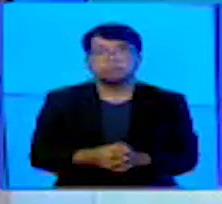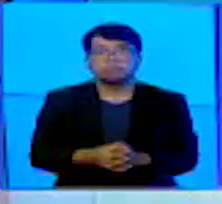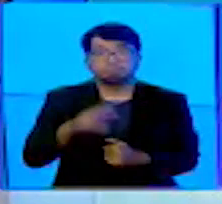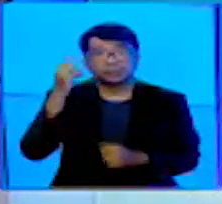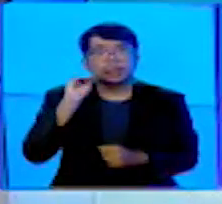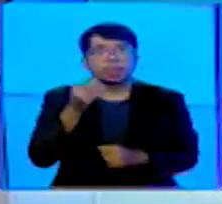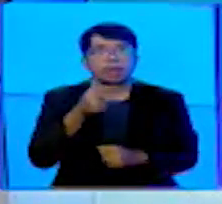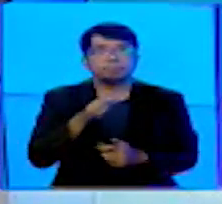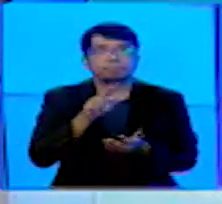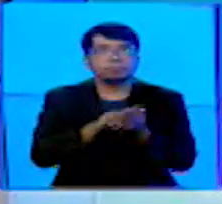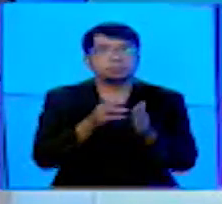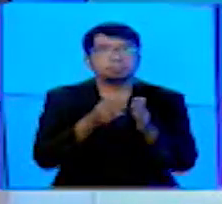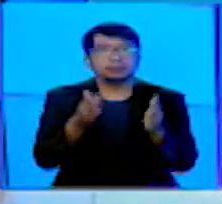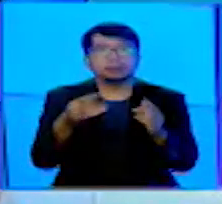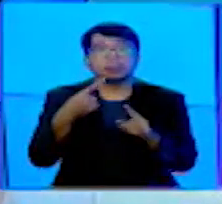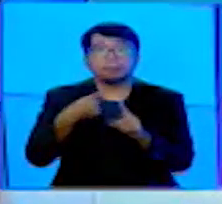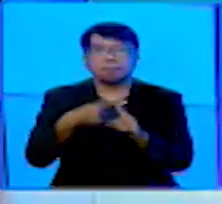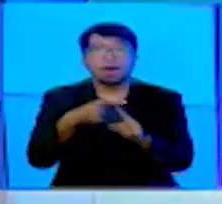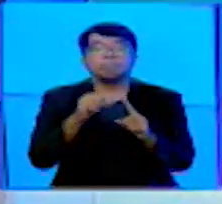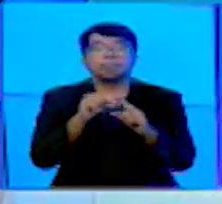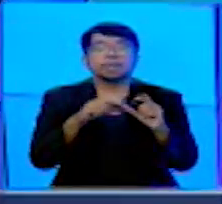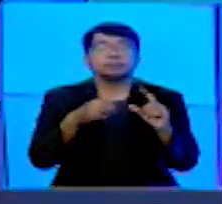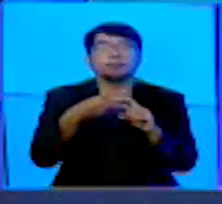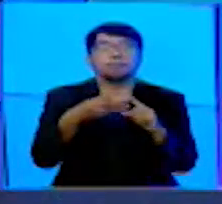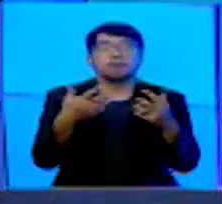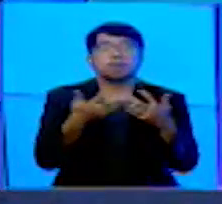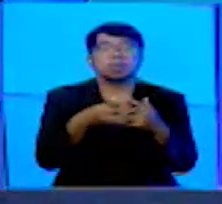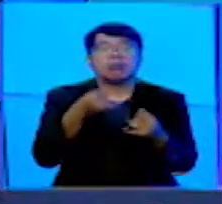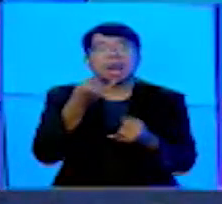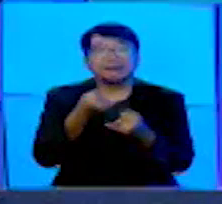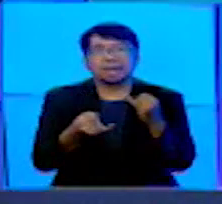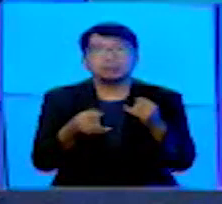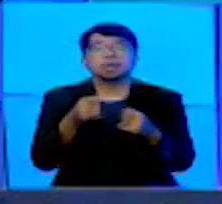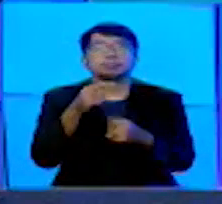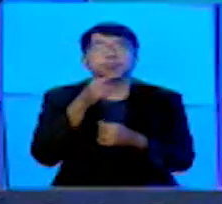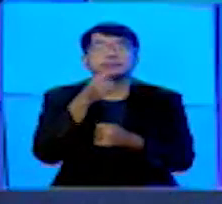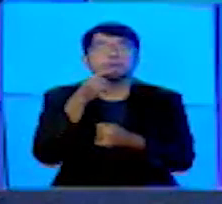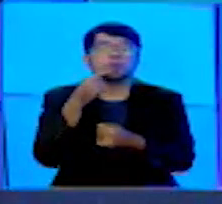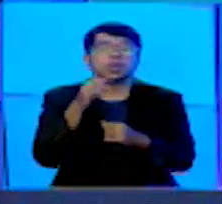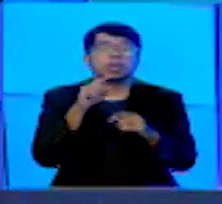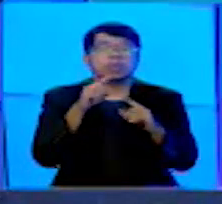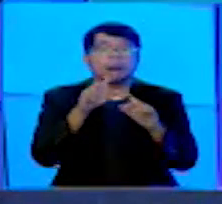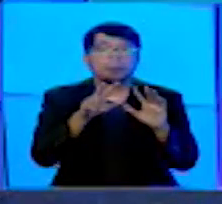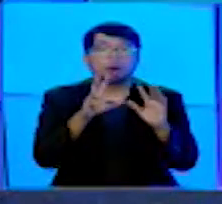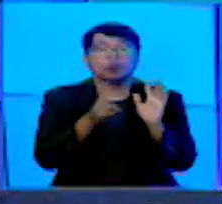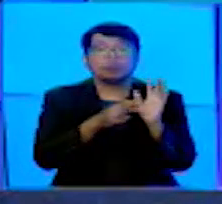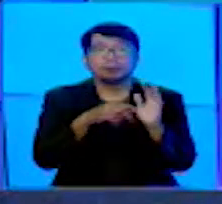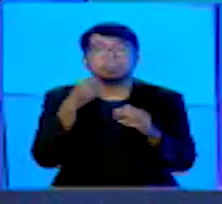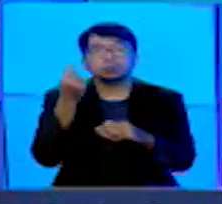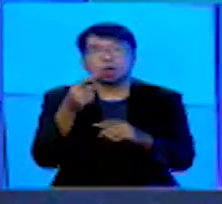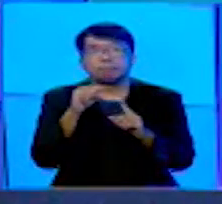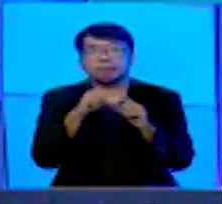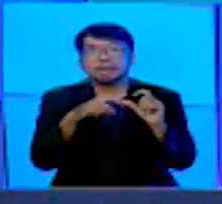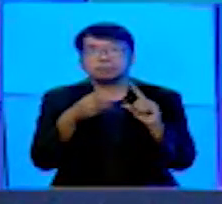Pemirsa, Pemprov DKI Jakarta kembali akan memperpanjang PSBB Transisi yang berakhir Minggu 8 November esok. PSBB Transisi